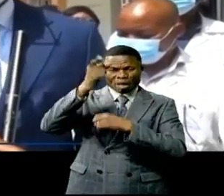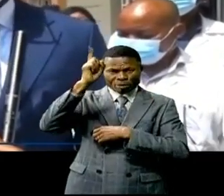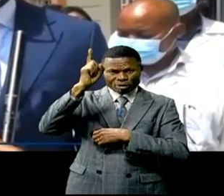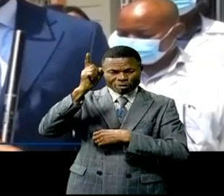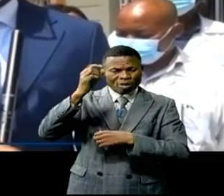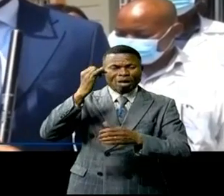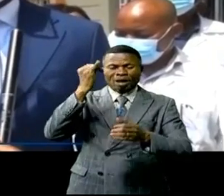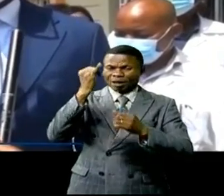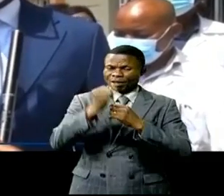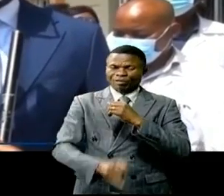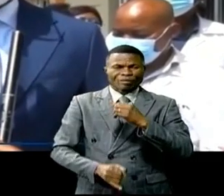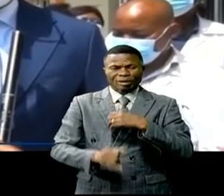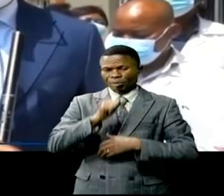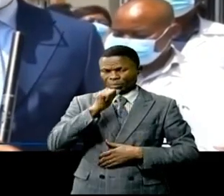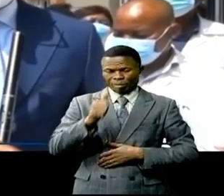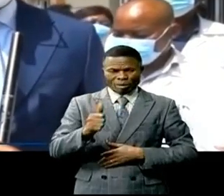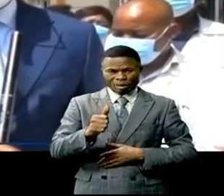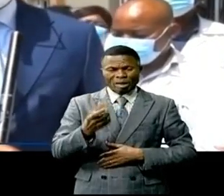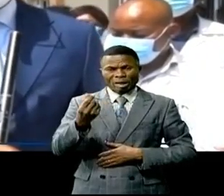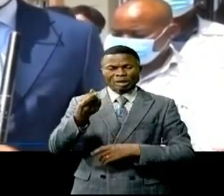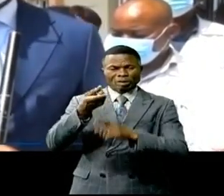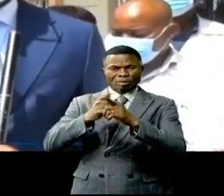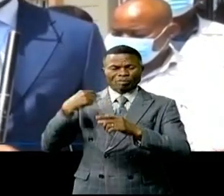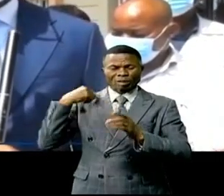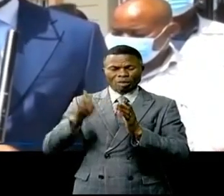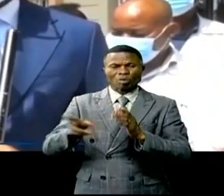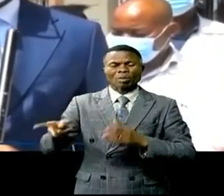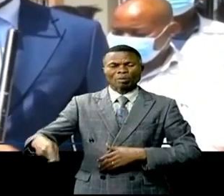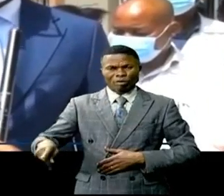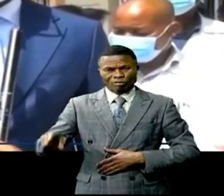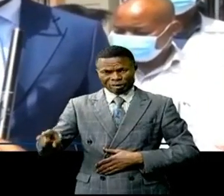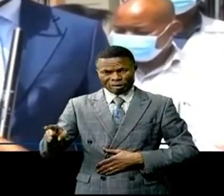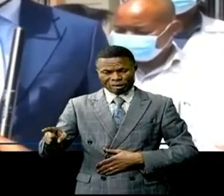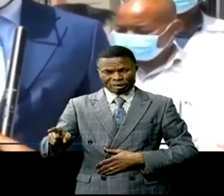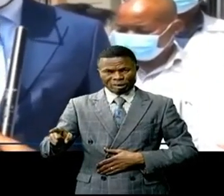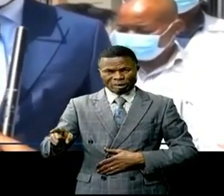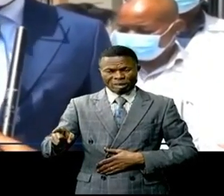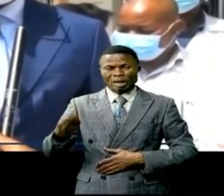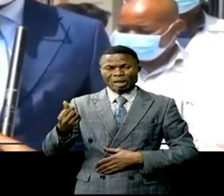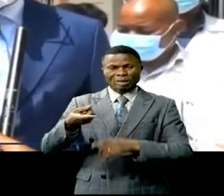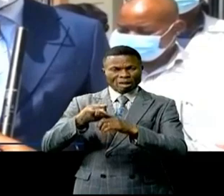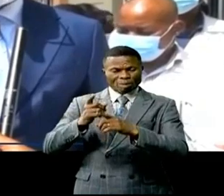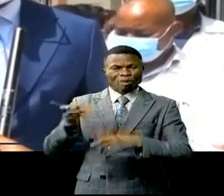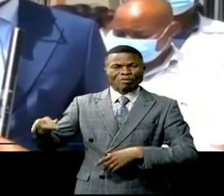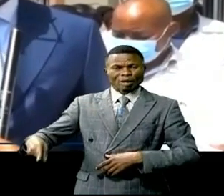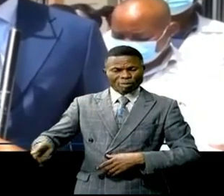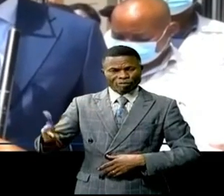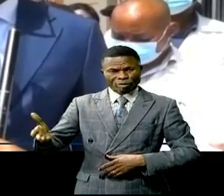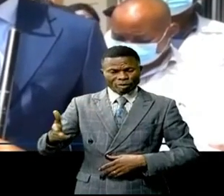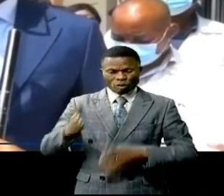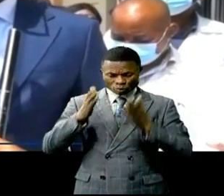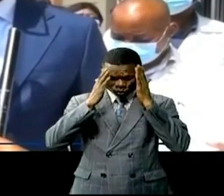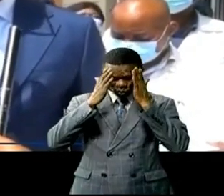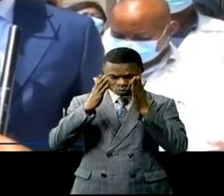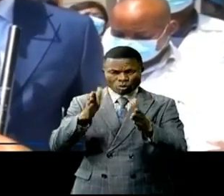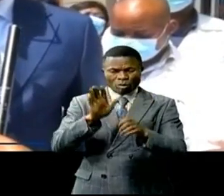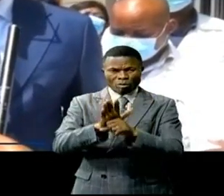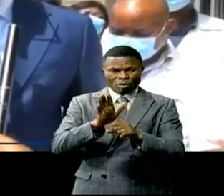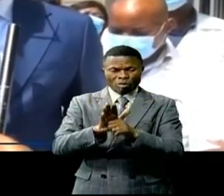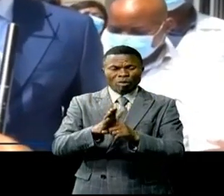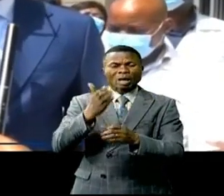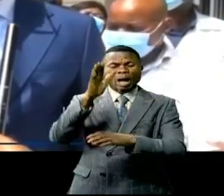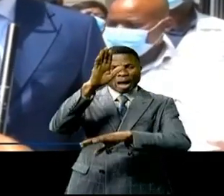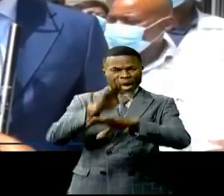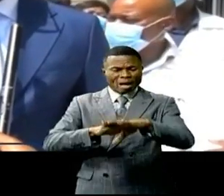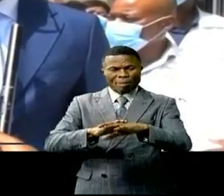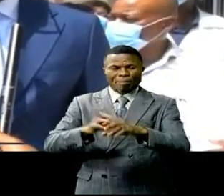pas la dernière. Elle est financée par le gouvernement provincial et donc nous sommes attentifs aux cris de détresse